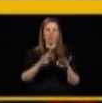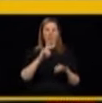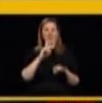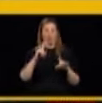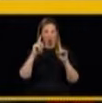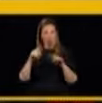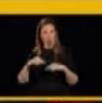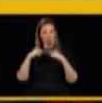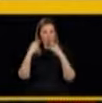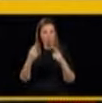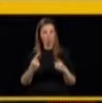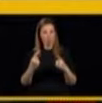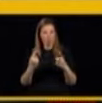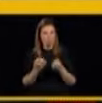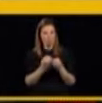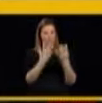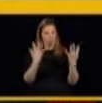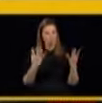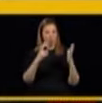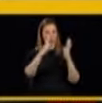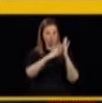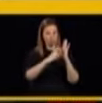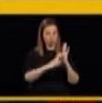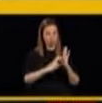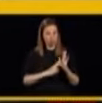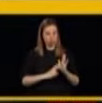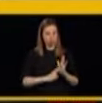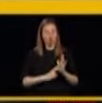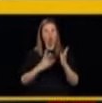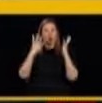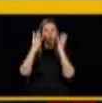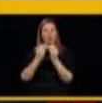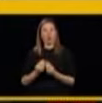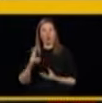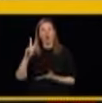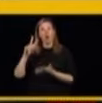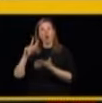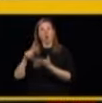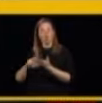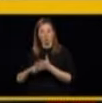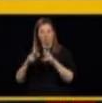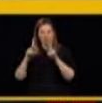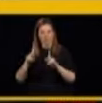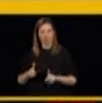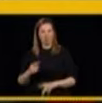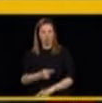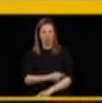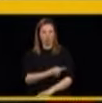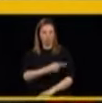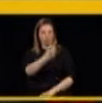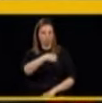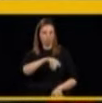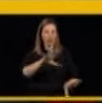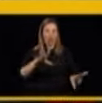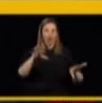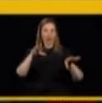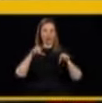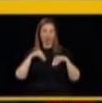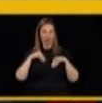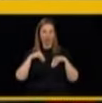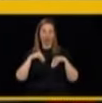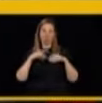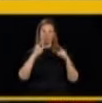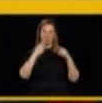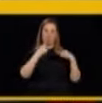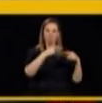très content de voir que depuis hier soir, on a 2000 médecins qui ont accepté de